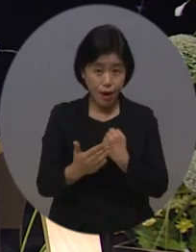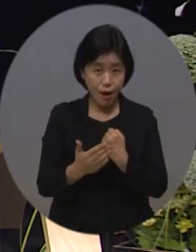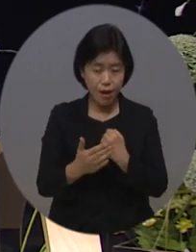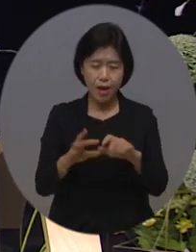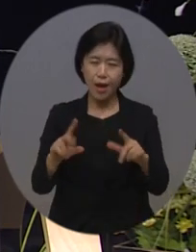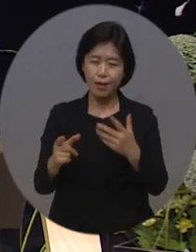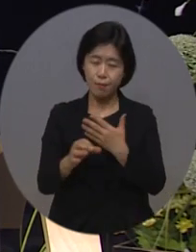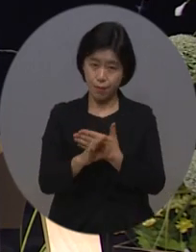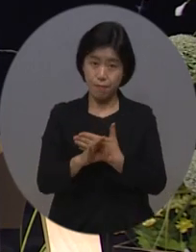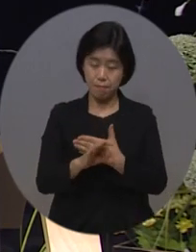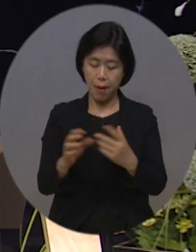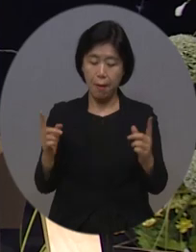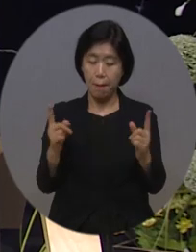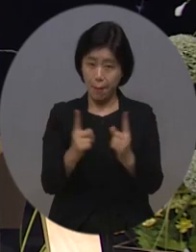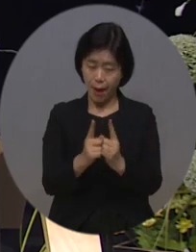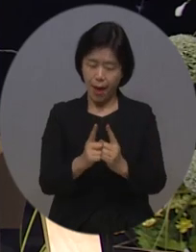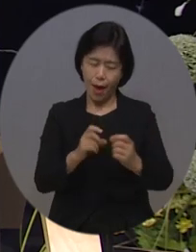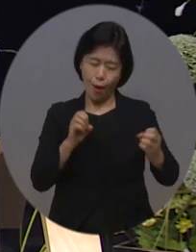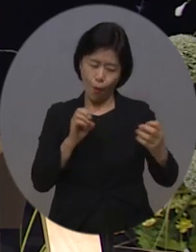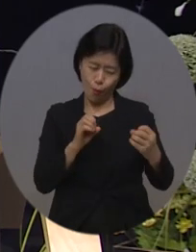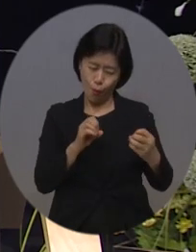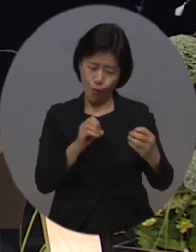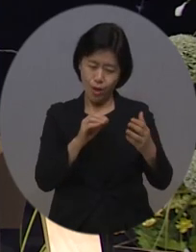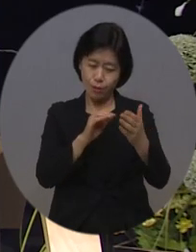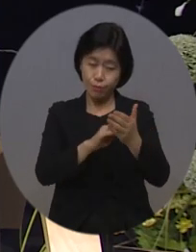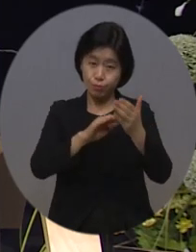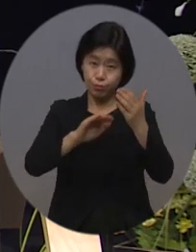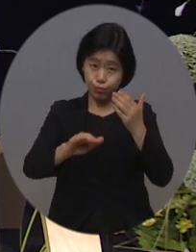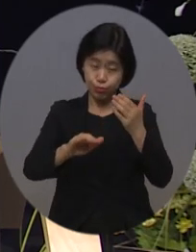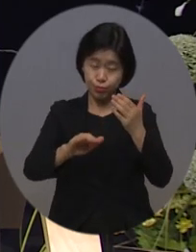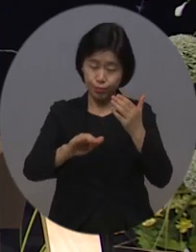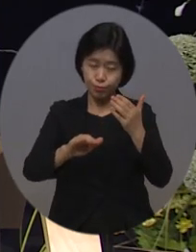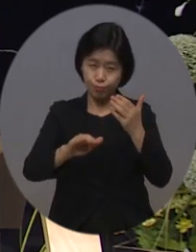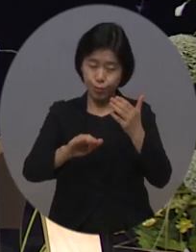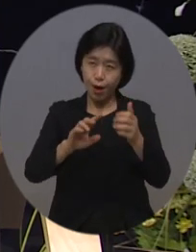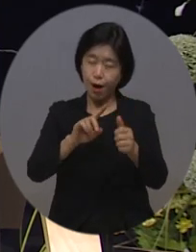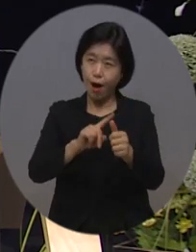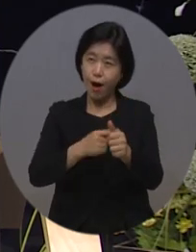확인하며 끈끈해져가는 결속이 우리일까요?